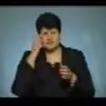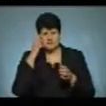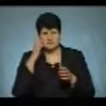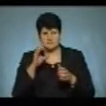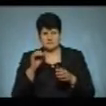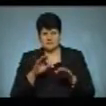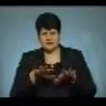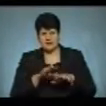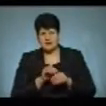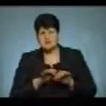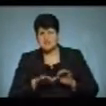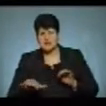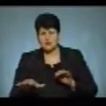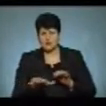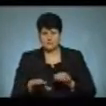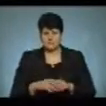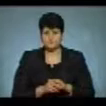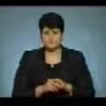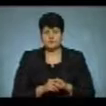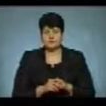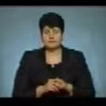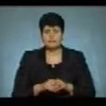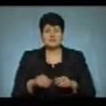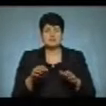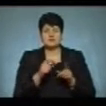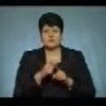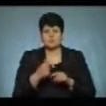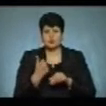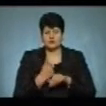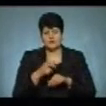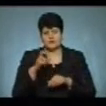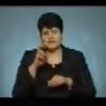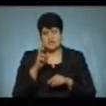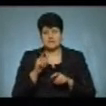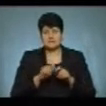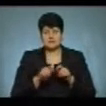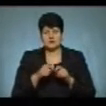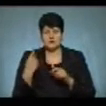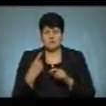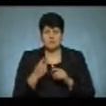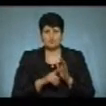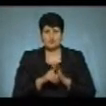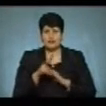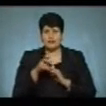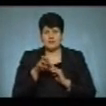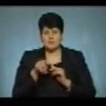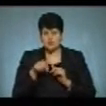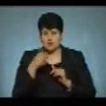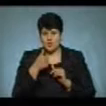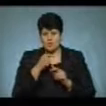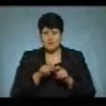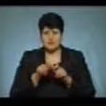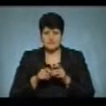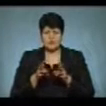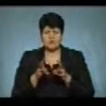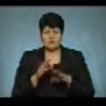снігу. За словами головного держекоінспектора області Едуарда Ференца, на початку липня цього року інспекція перевірила котельні